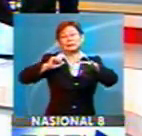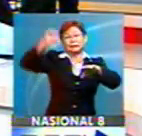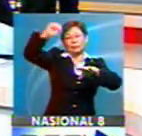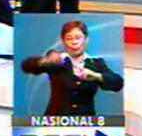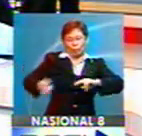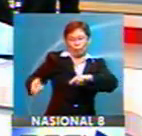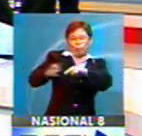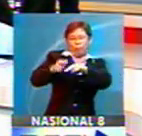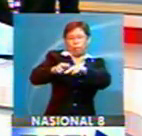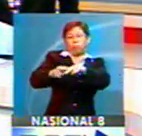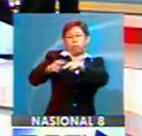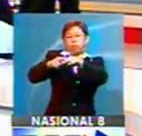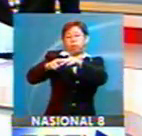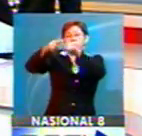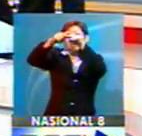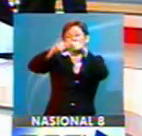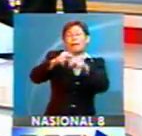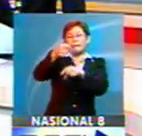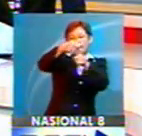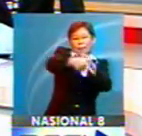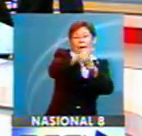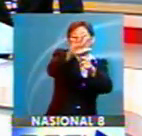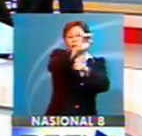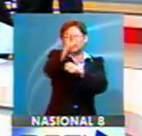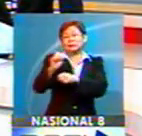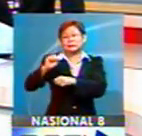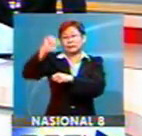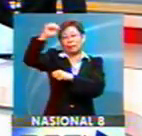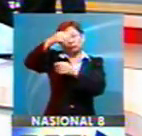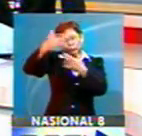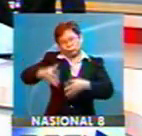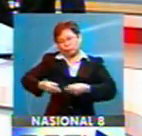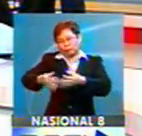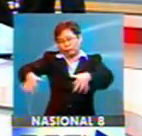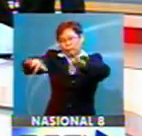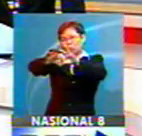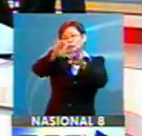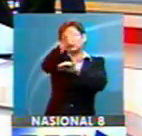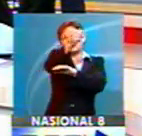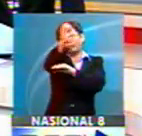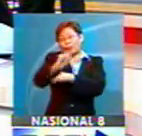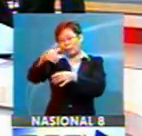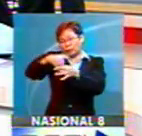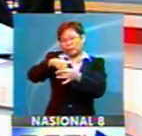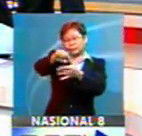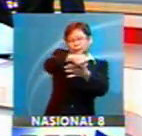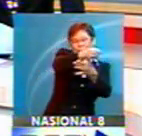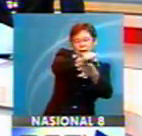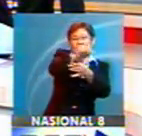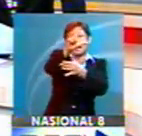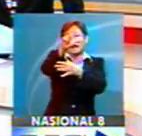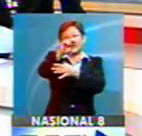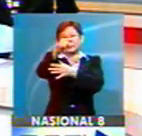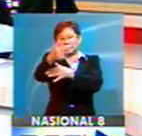pada masa akan datang. Selain royalti minyak 5%, Sabah juga telah diberi kepentingan 10% dalam Petronas LNG